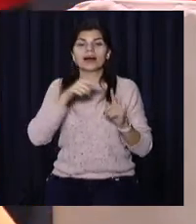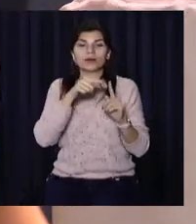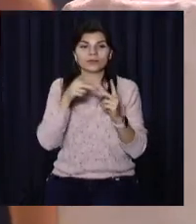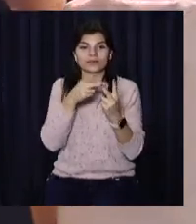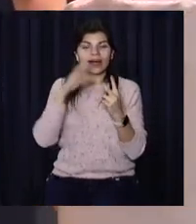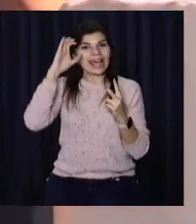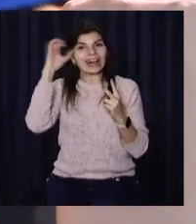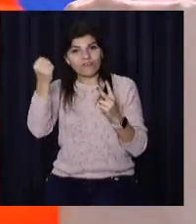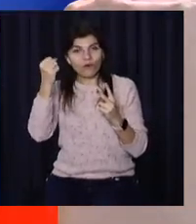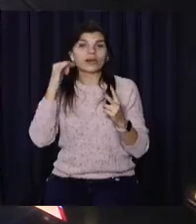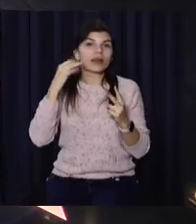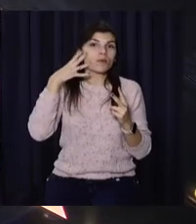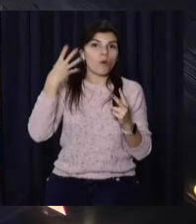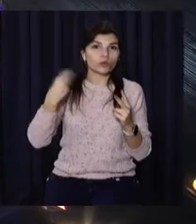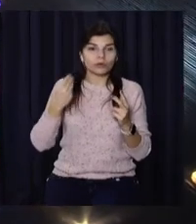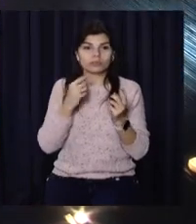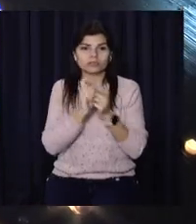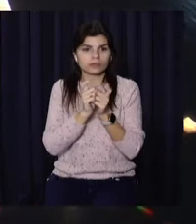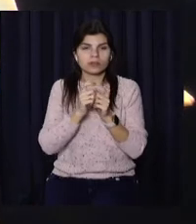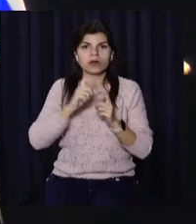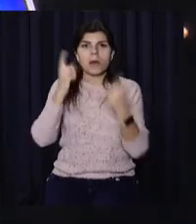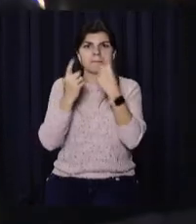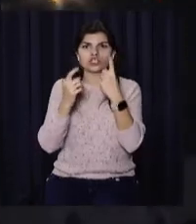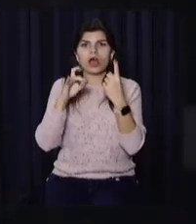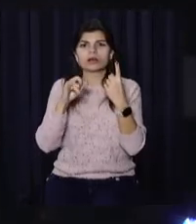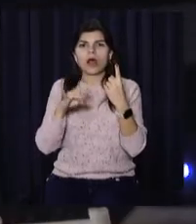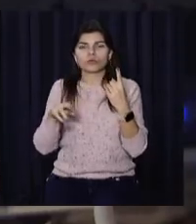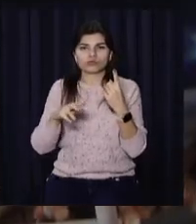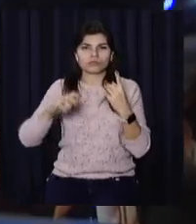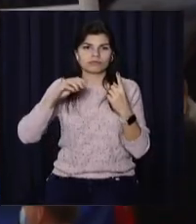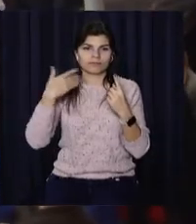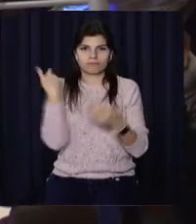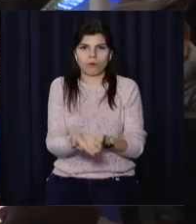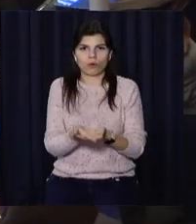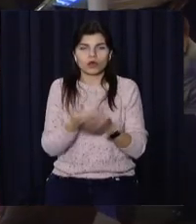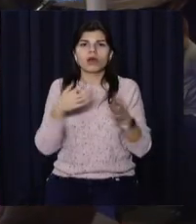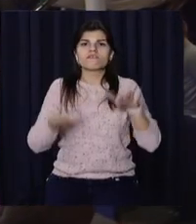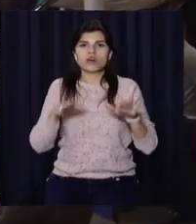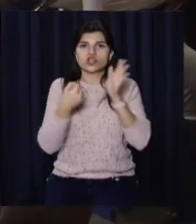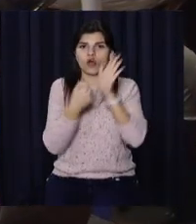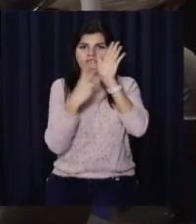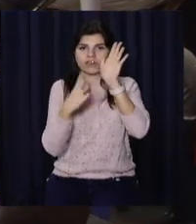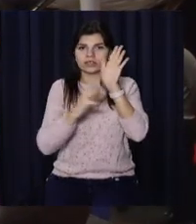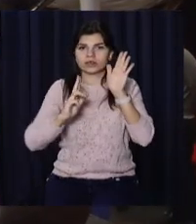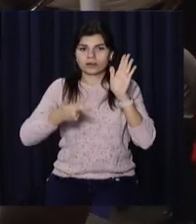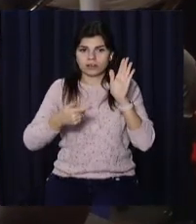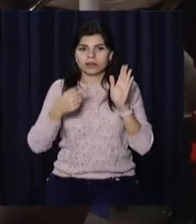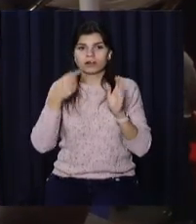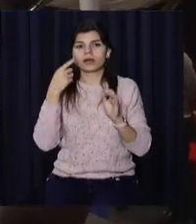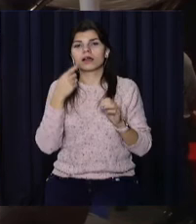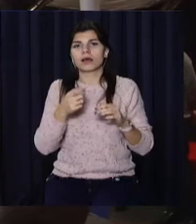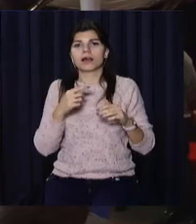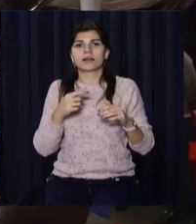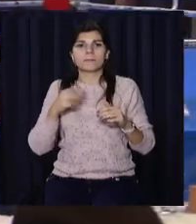лічені секунди для перемоги над Олександром Деньгубом із Кривого Рогу. Паншир із Молдови нокаутував суперника в першому